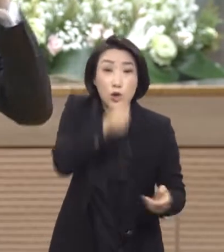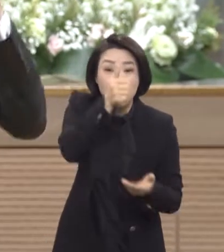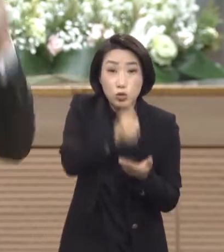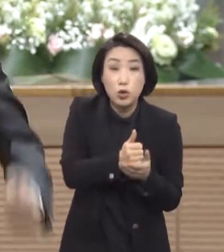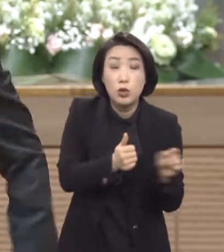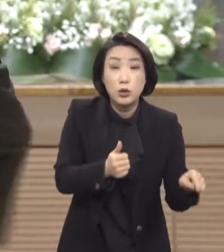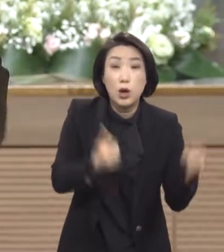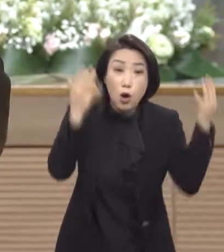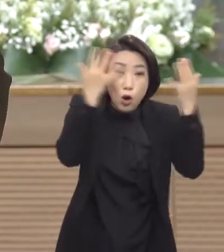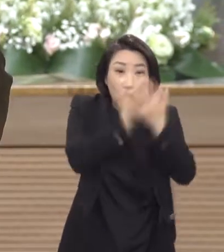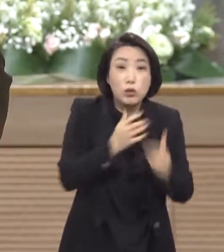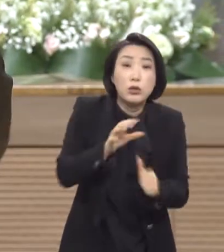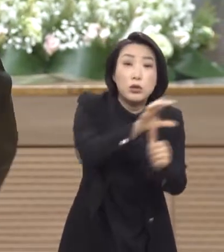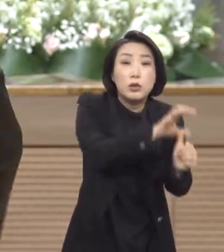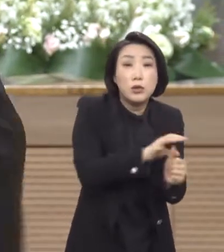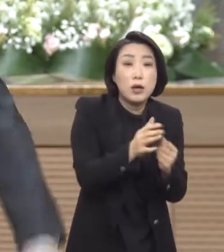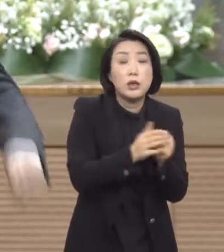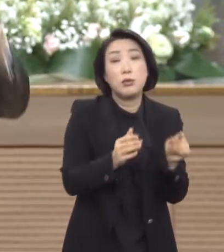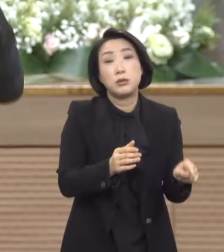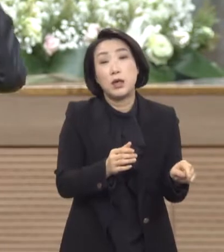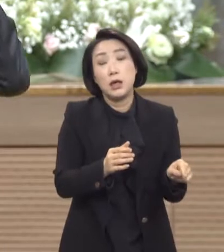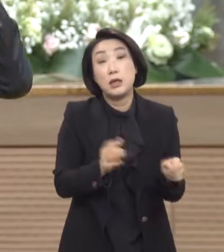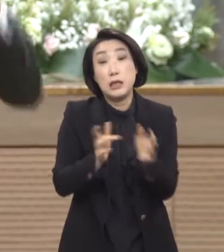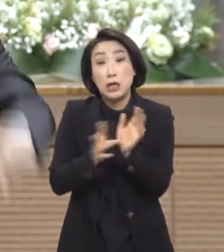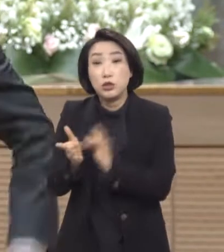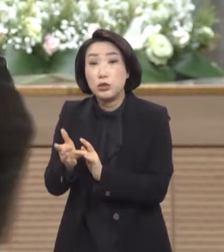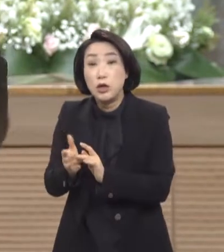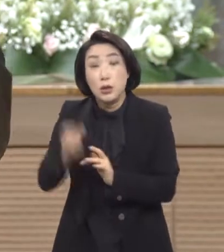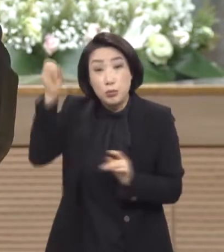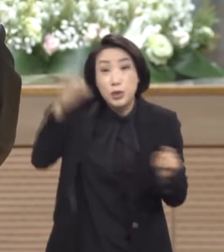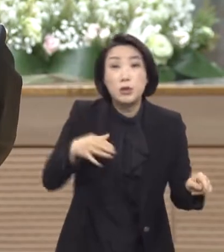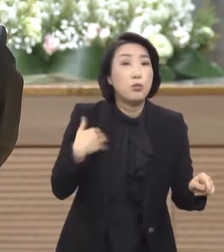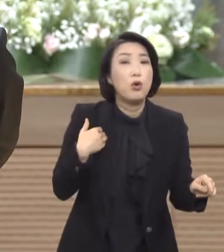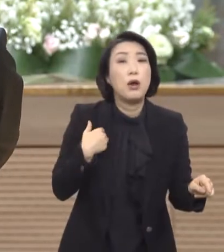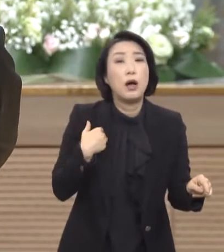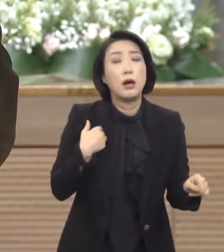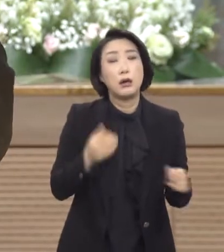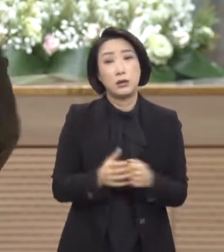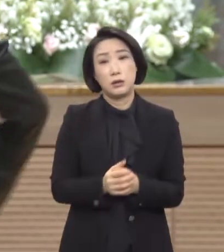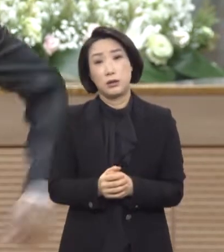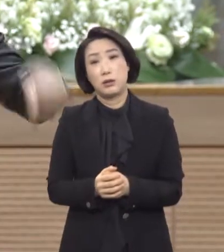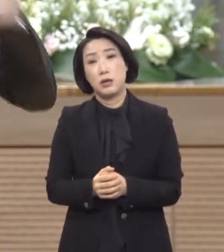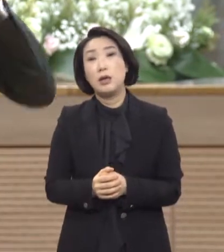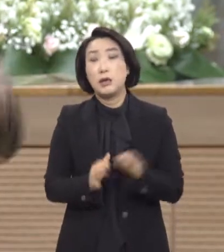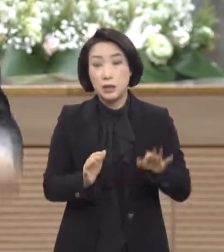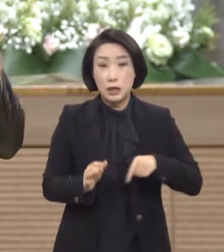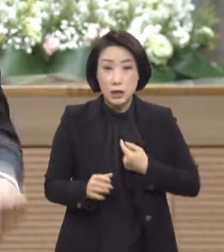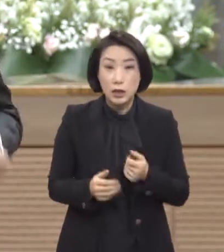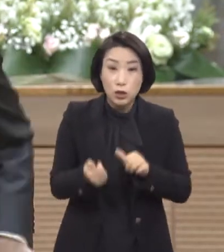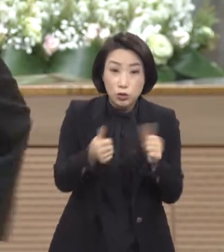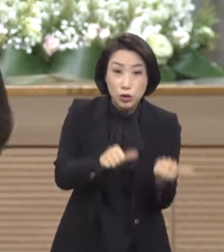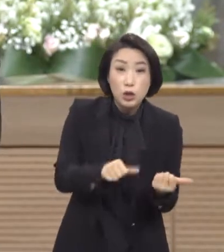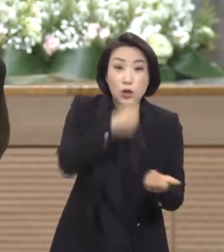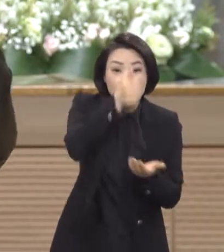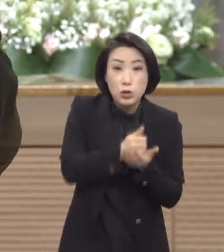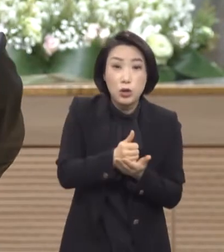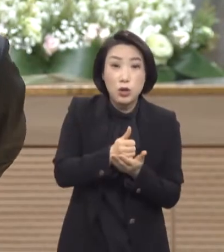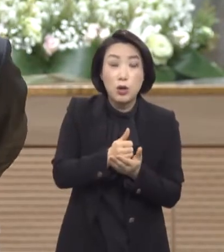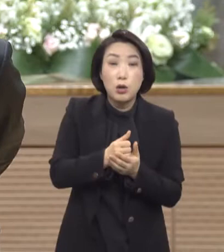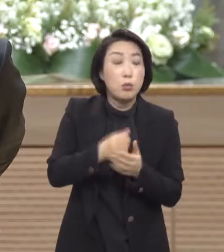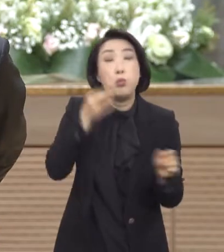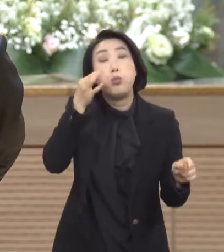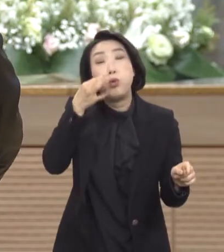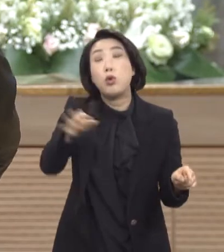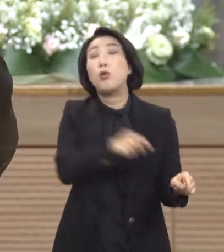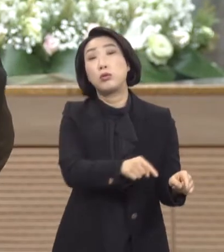죄라는 어두움에 지배하여 예수라는 빛을 못 보게 하고 자기 죽게 된 죄를 보지 못하게